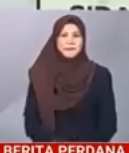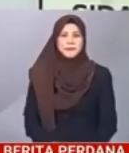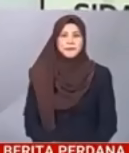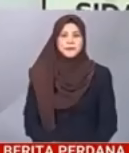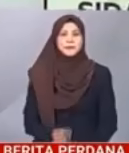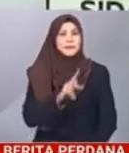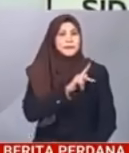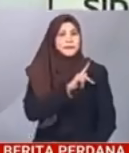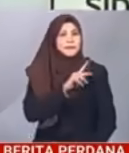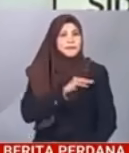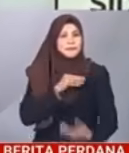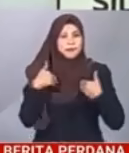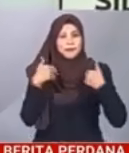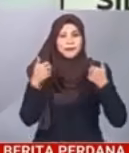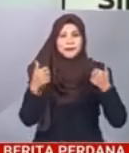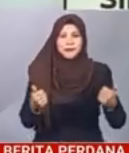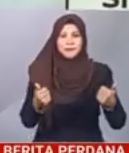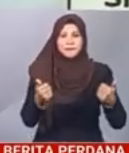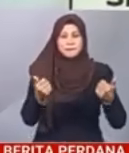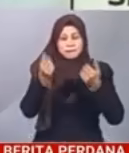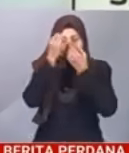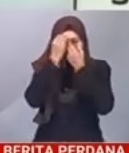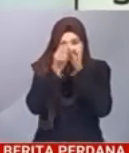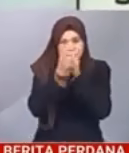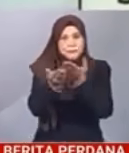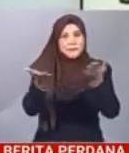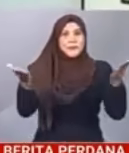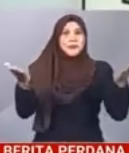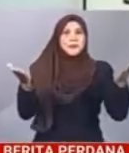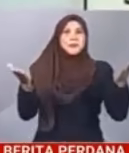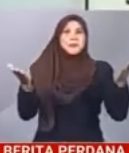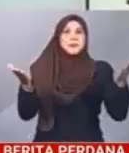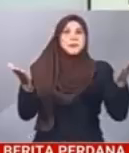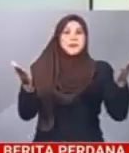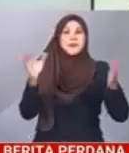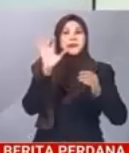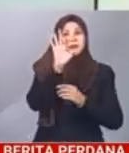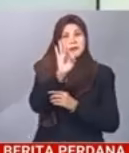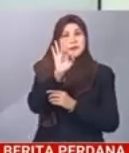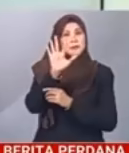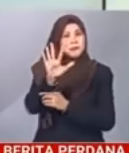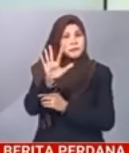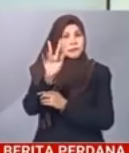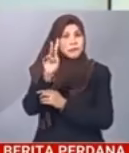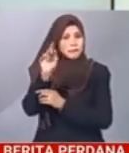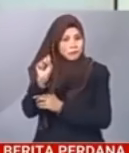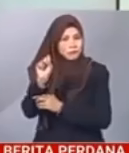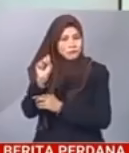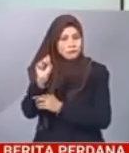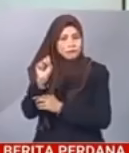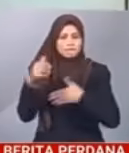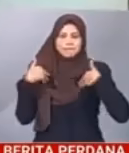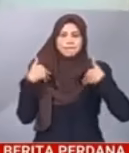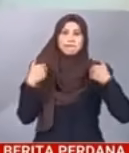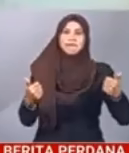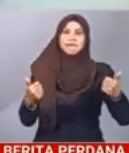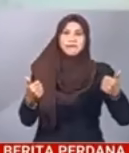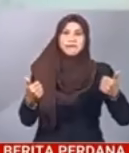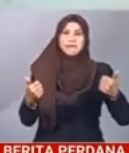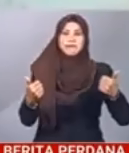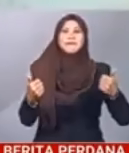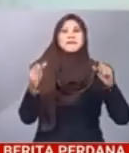Hai Kementerian Kesehatan Desa ini memadamkan power terdapat 95q sedang telah pulih dan dibenarkan